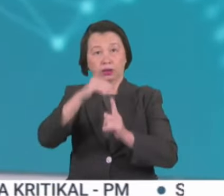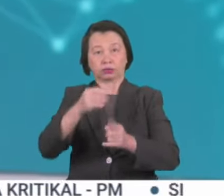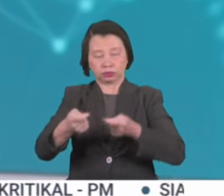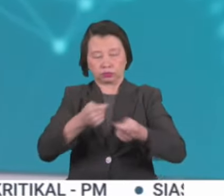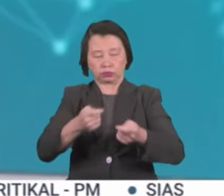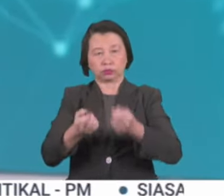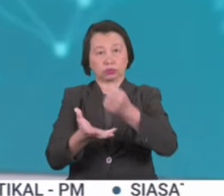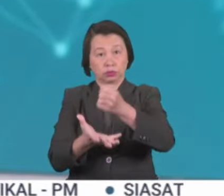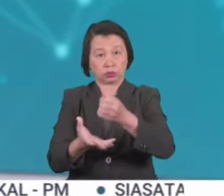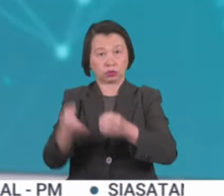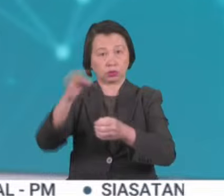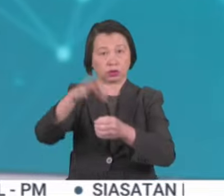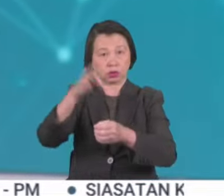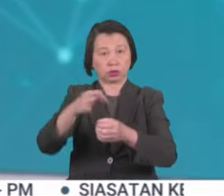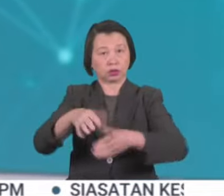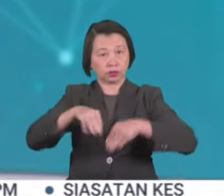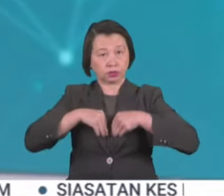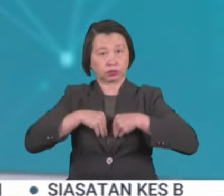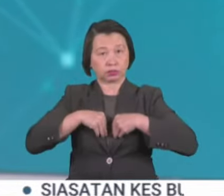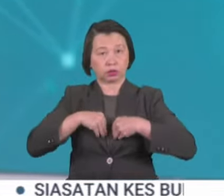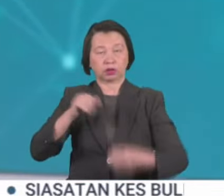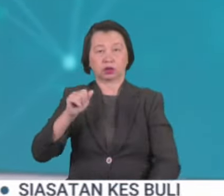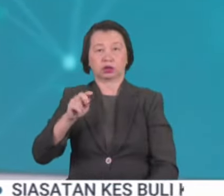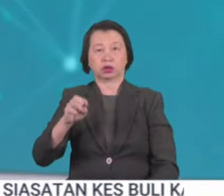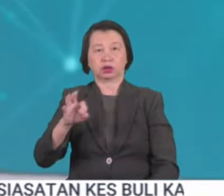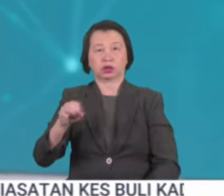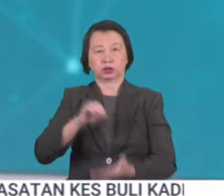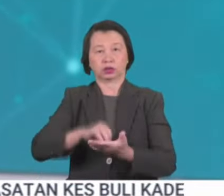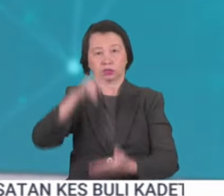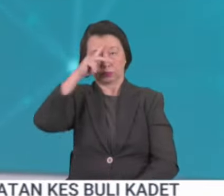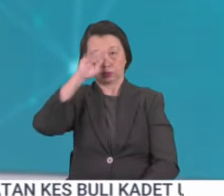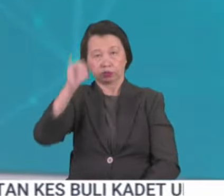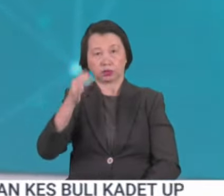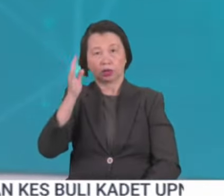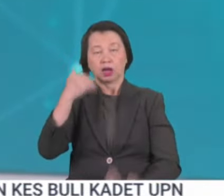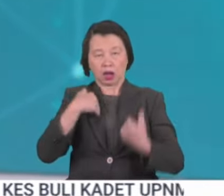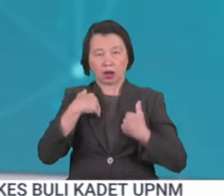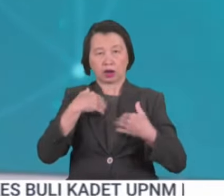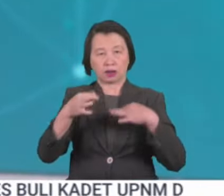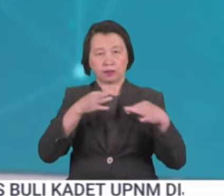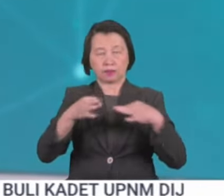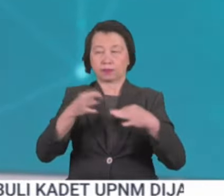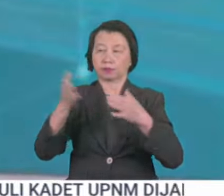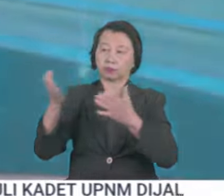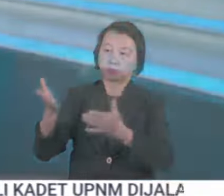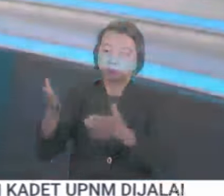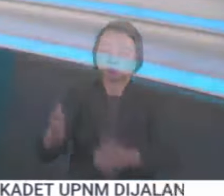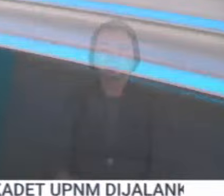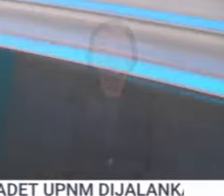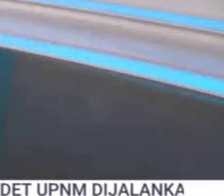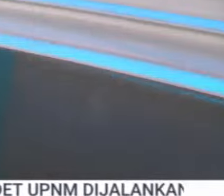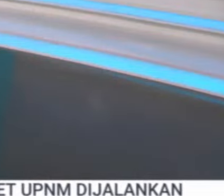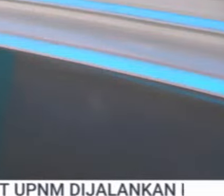dana diterima. Anaf Abu Bakar di Kompleks Islam Putrajaya akan perincikan. Anaf, silakan.